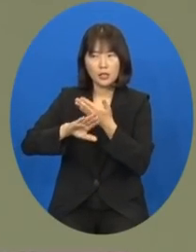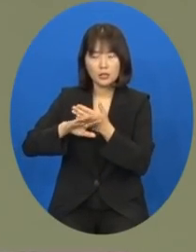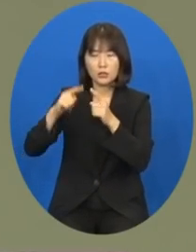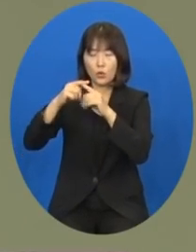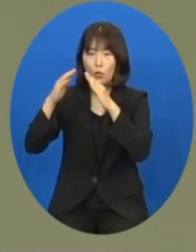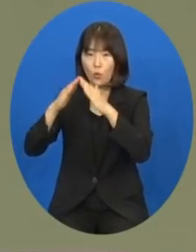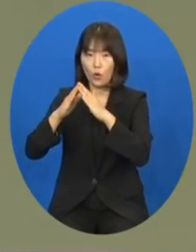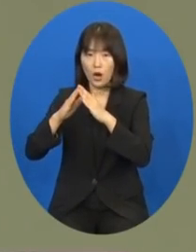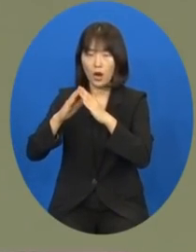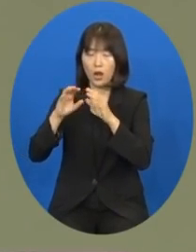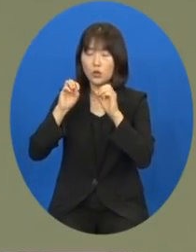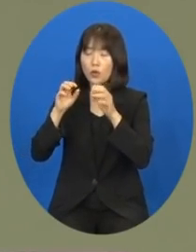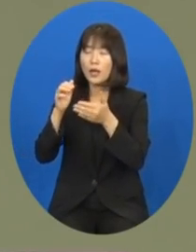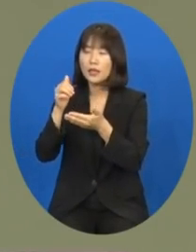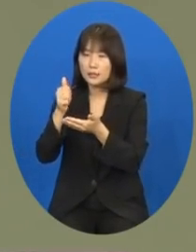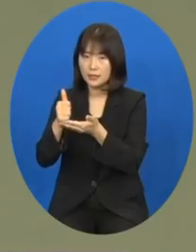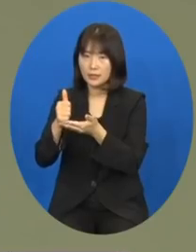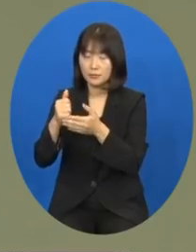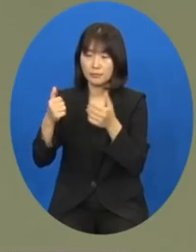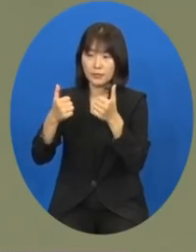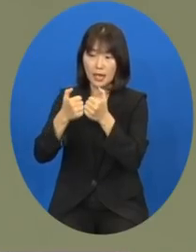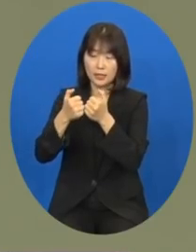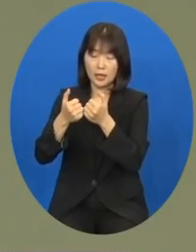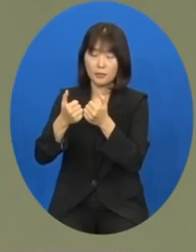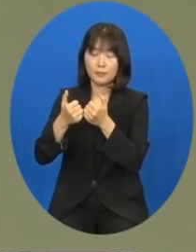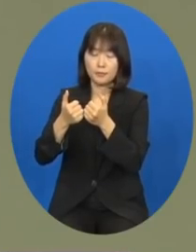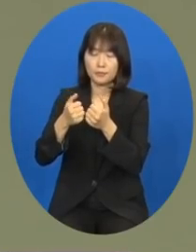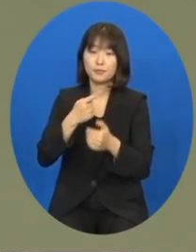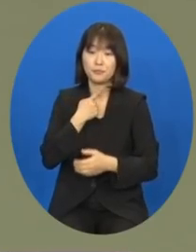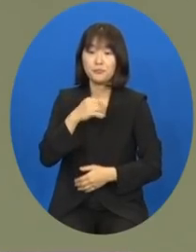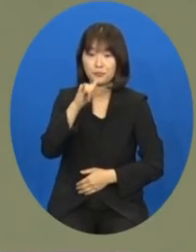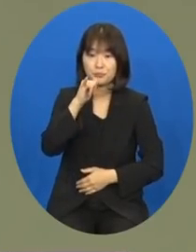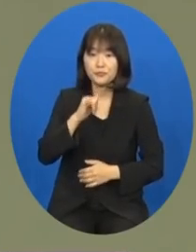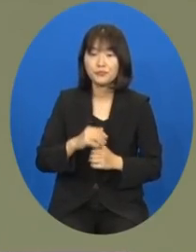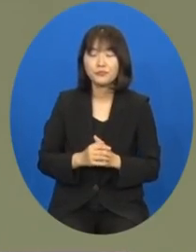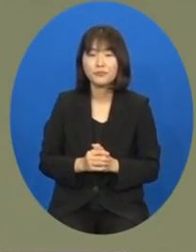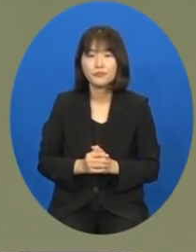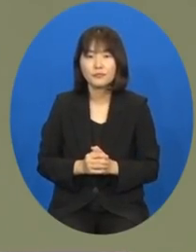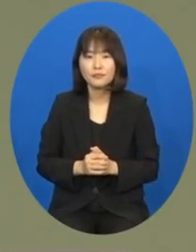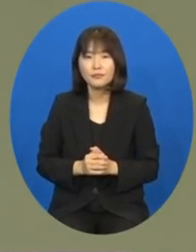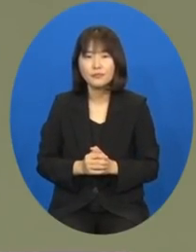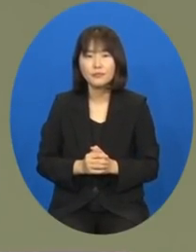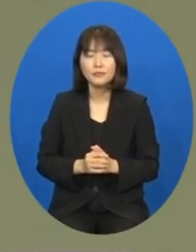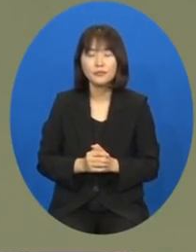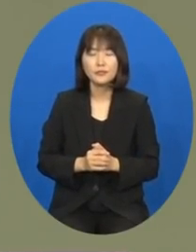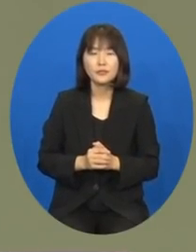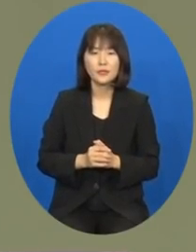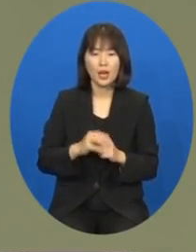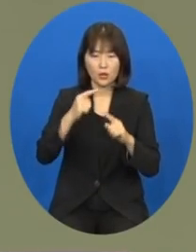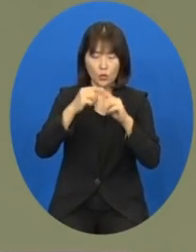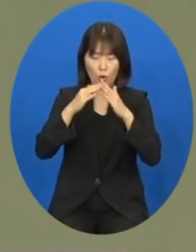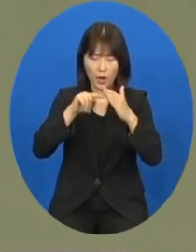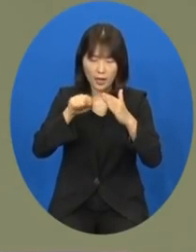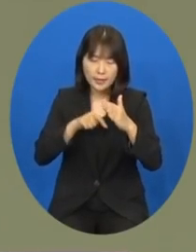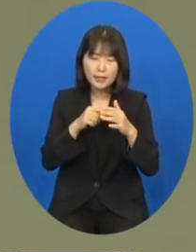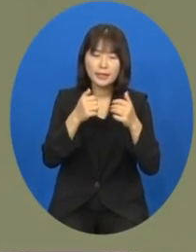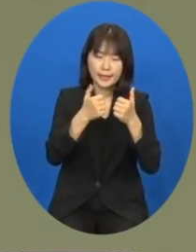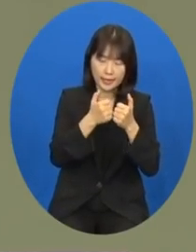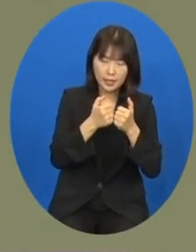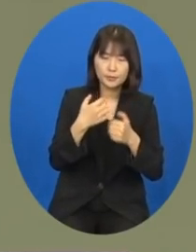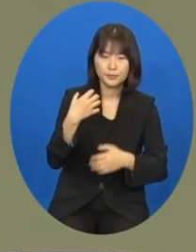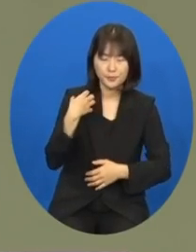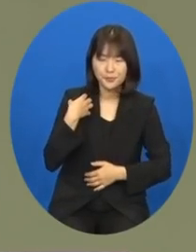신학을 하면서 감 교회에서 사역을 하는데 상담도 하고 머신 방도 하고 찬양인도 하고 그럼 기쁘게 사역을